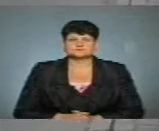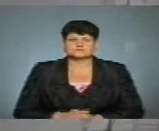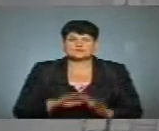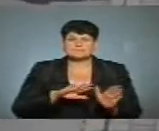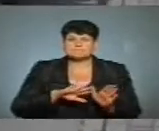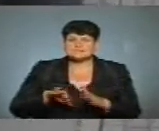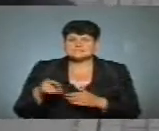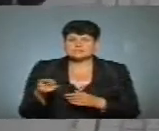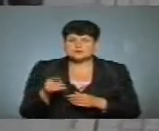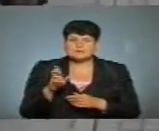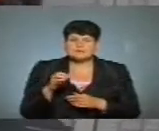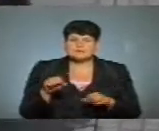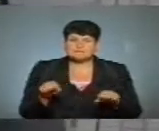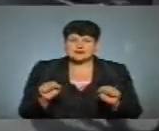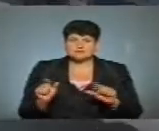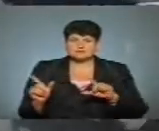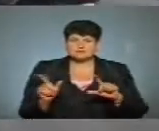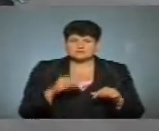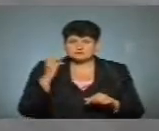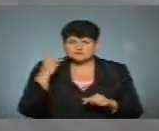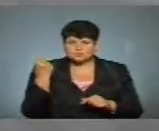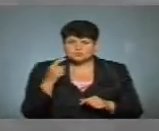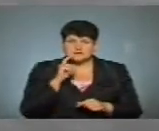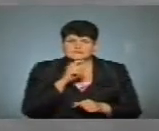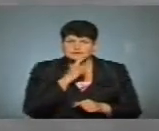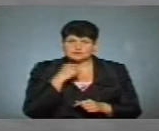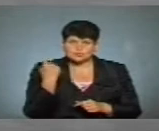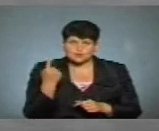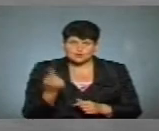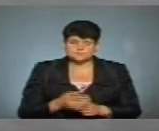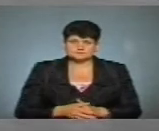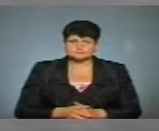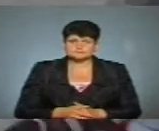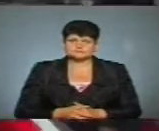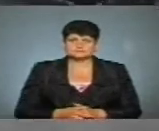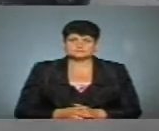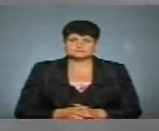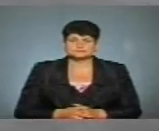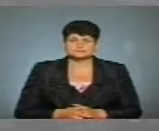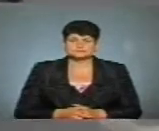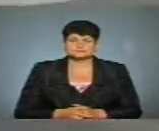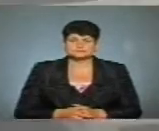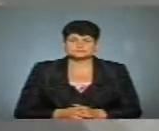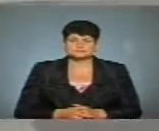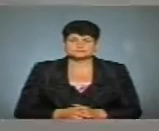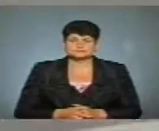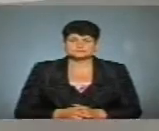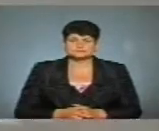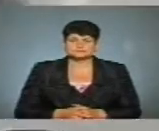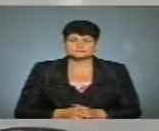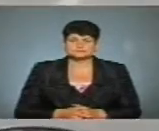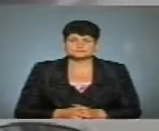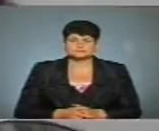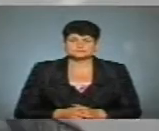Після Тернополя байкери вирушать на Хмельниччину та Вінниччину, розповів Микола Спірідонов. Марія Котенко,